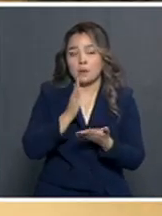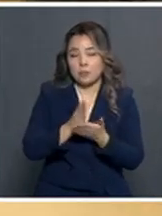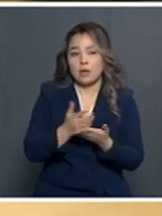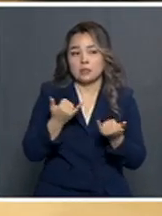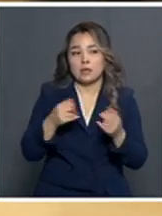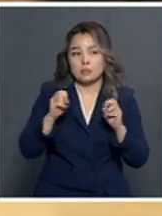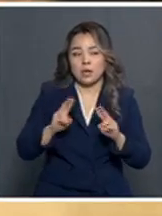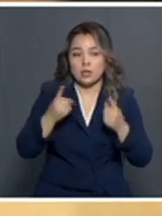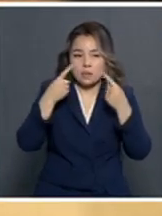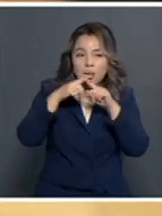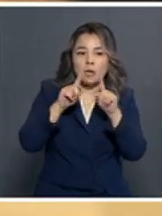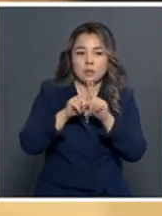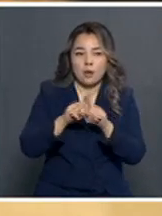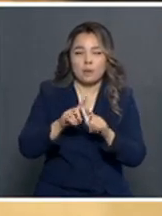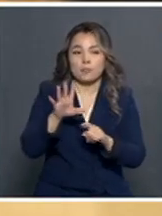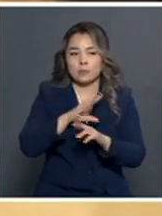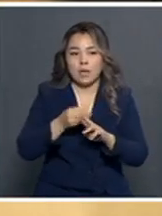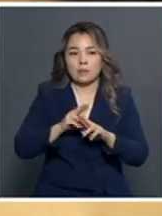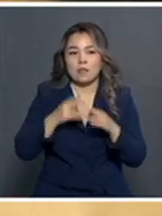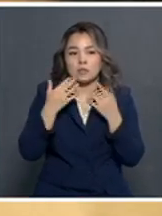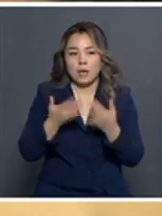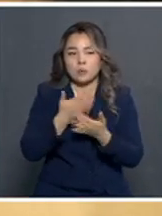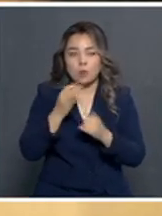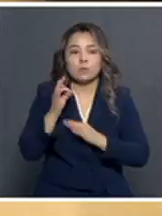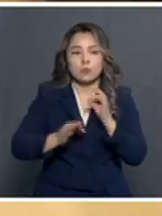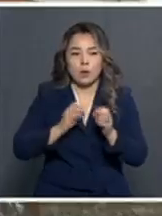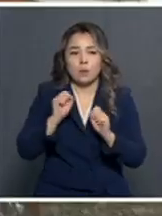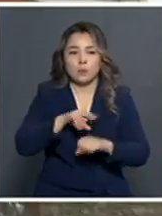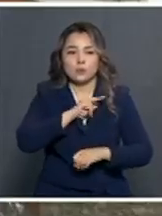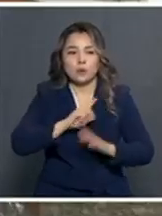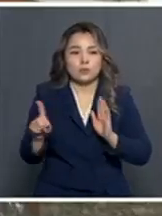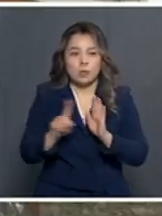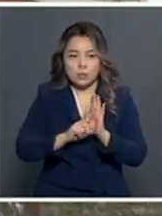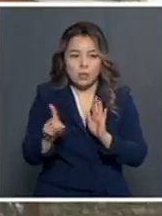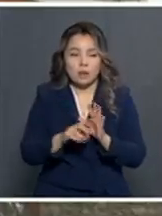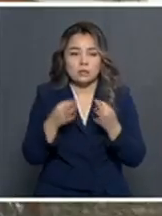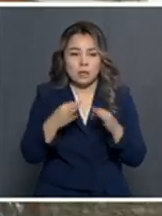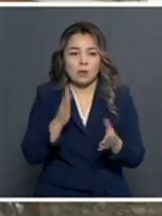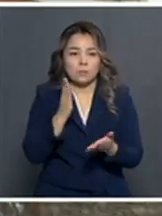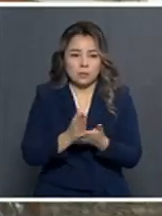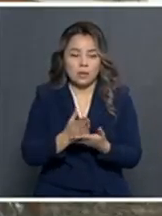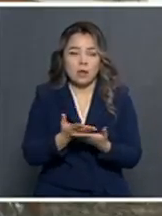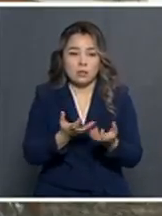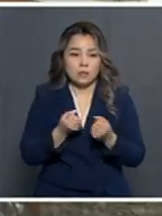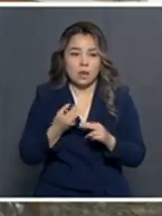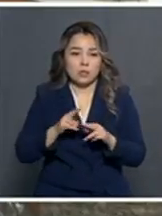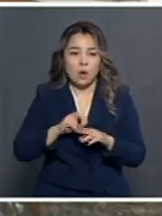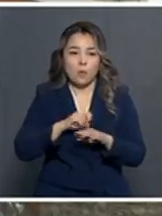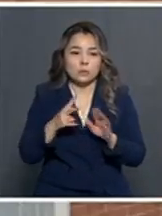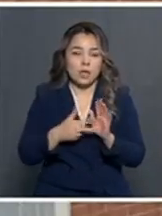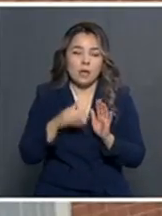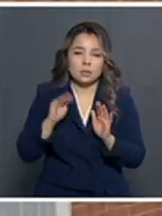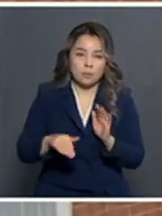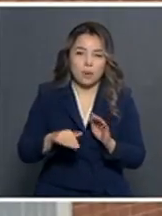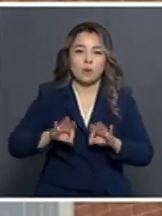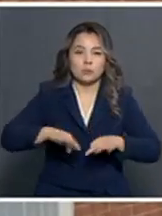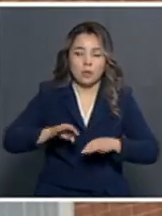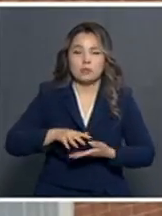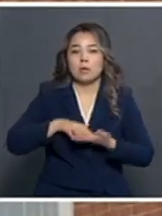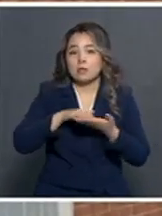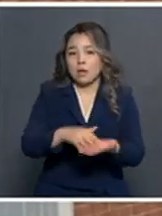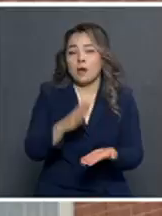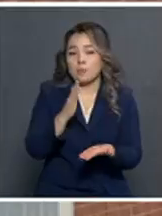Арнайы техникаға мұндай үзілді кесілді талап жоқ. Күні бүгінге дейін қала аумағында жүруге рұқсат алу үшін 18 мың көлікке өтініш